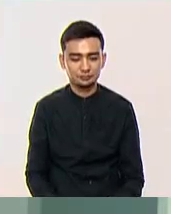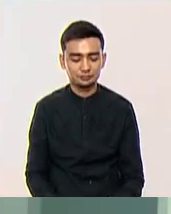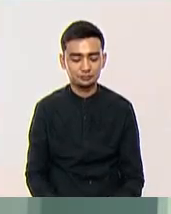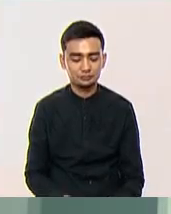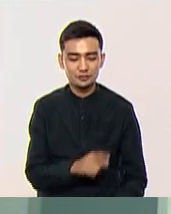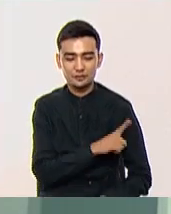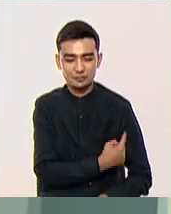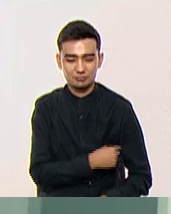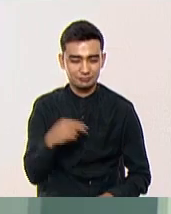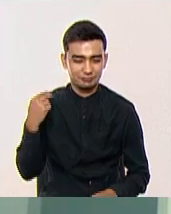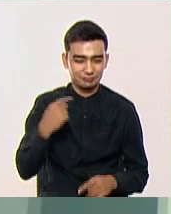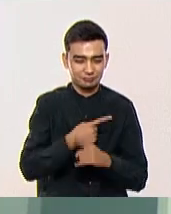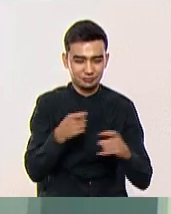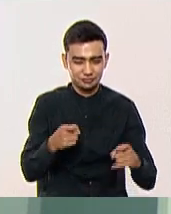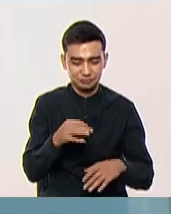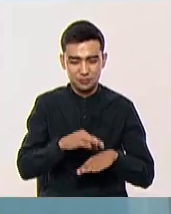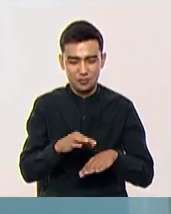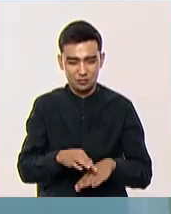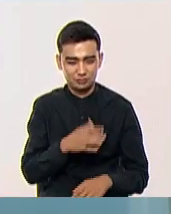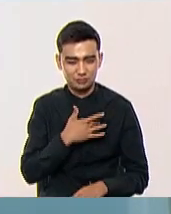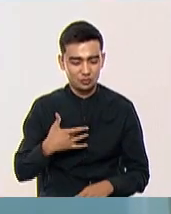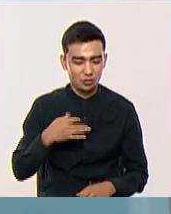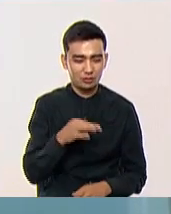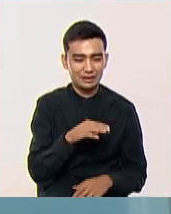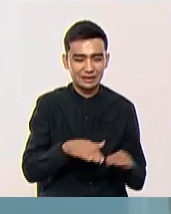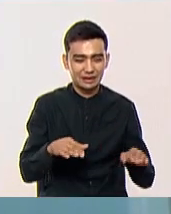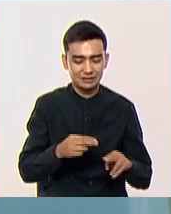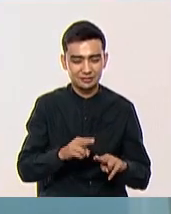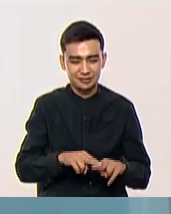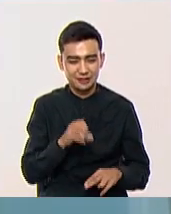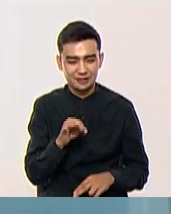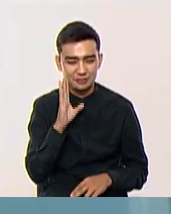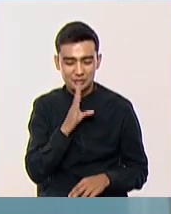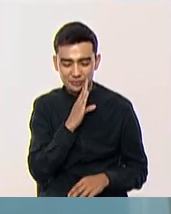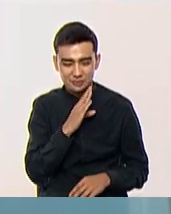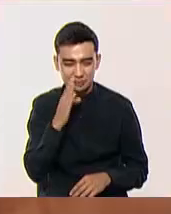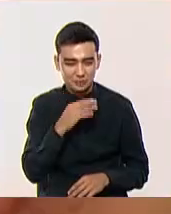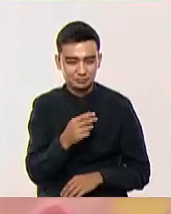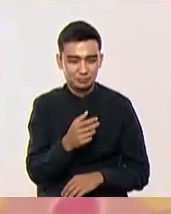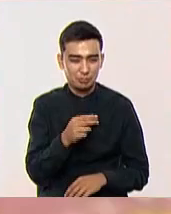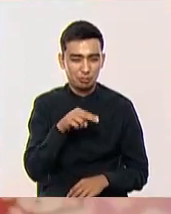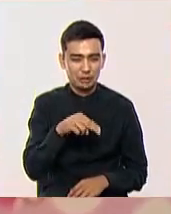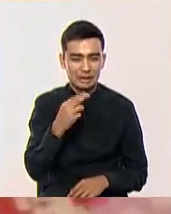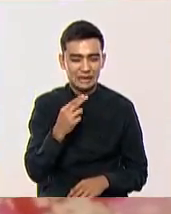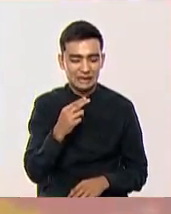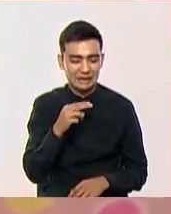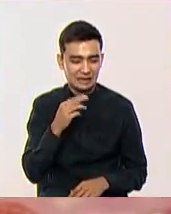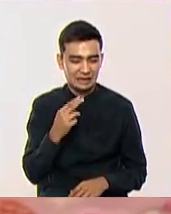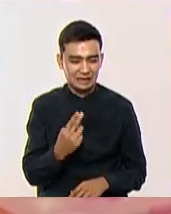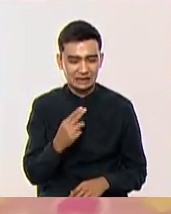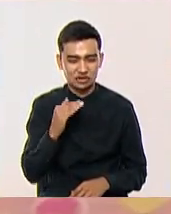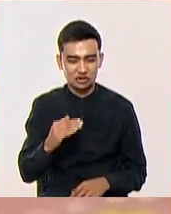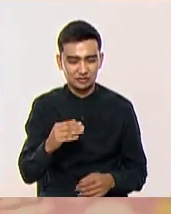Врачи бьют тревогу. Они связывают рост заболеваемости среди детей с отказом их родителей от прививки БЦЖ. С начала года